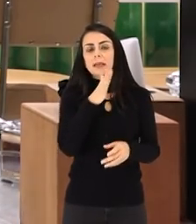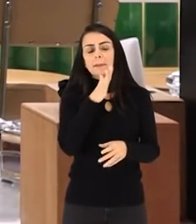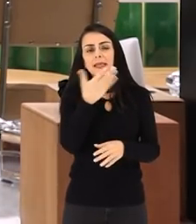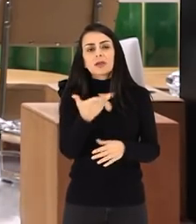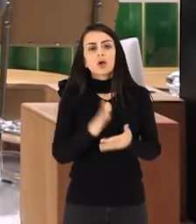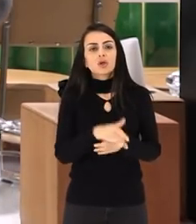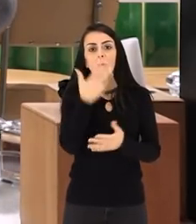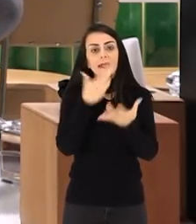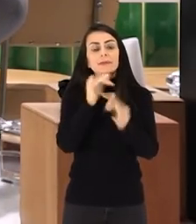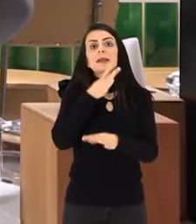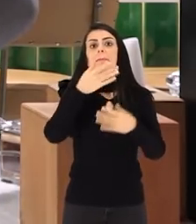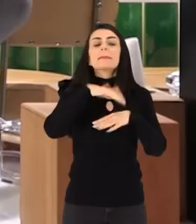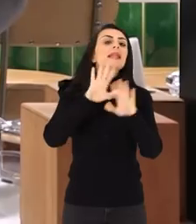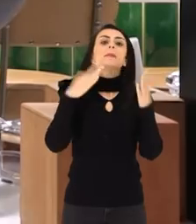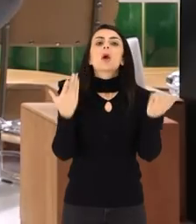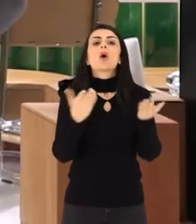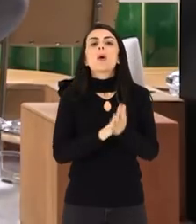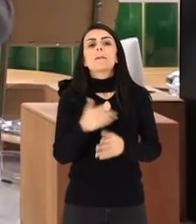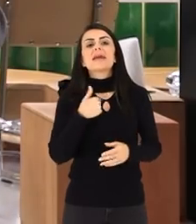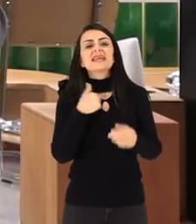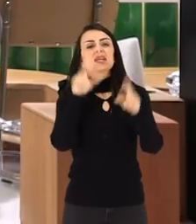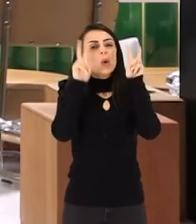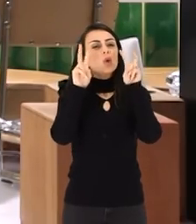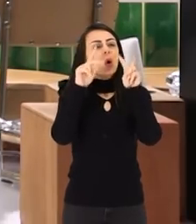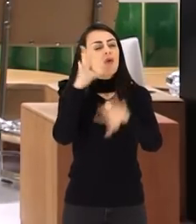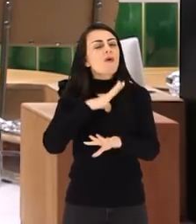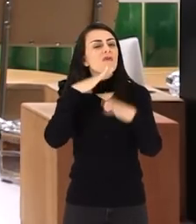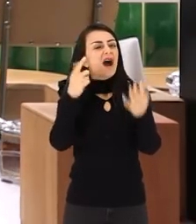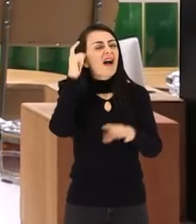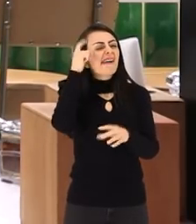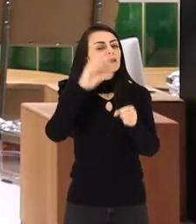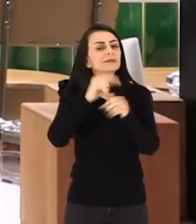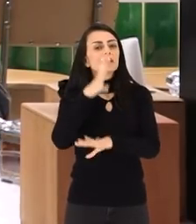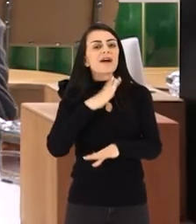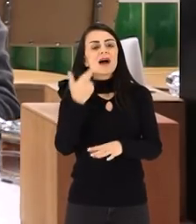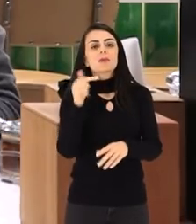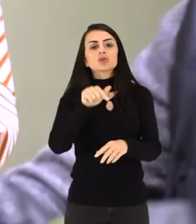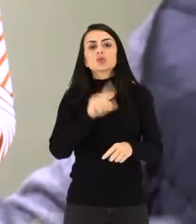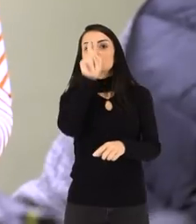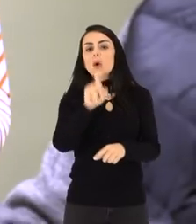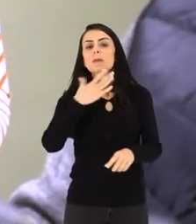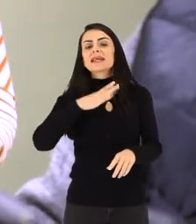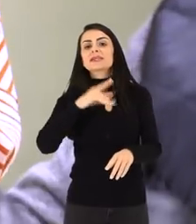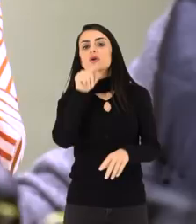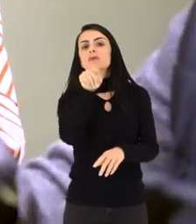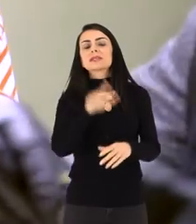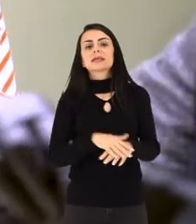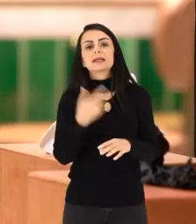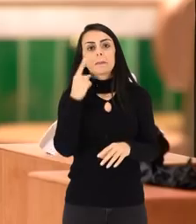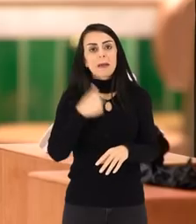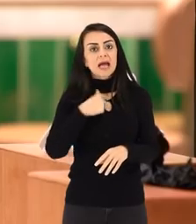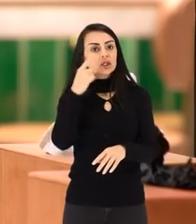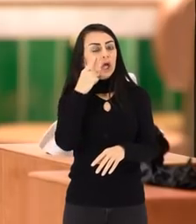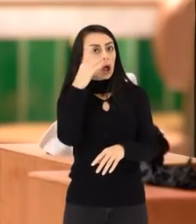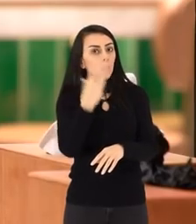bence kimsenin bilmediği bir sohbet konusu daha var kafamda. Onu sana soracağım. Çünkü bu ilk buna şahit